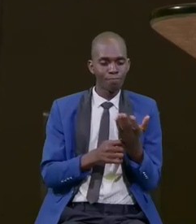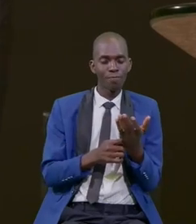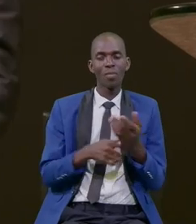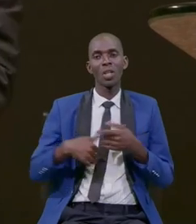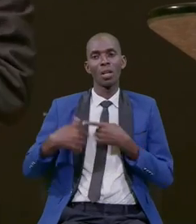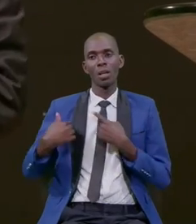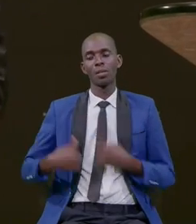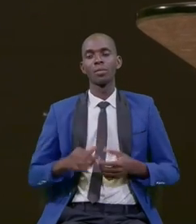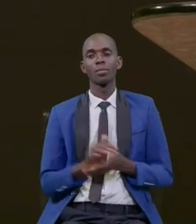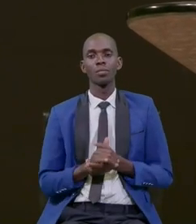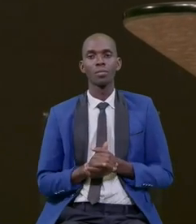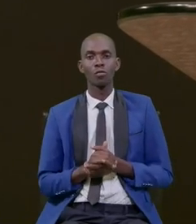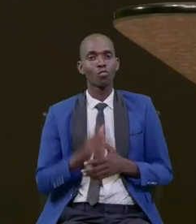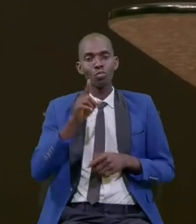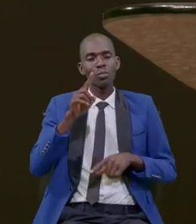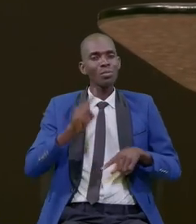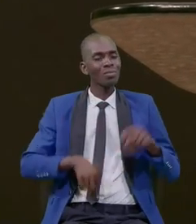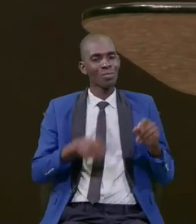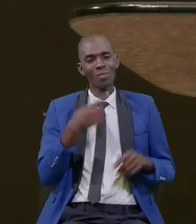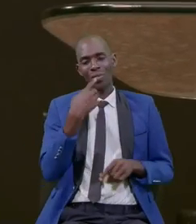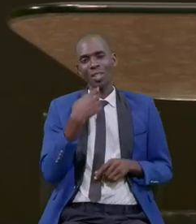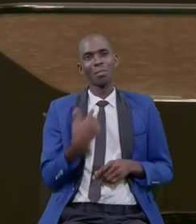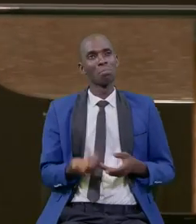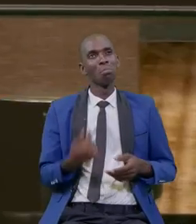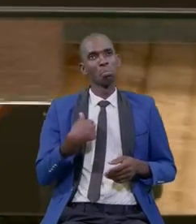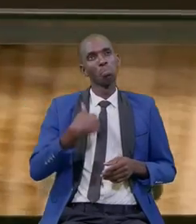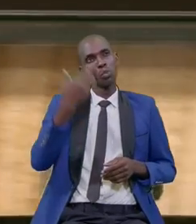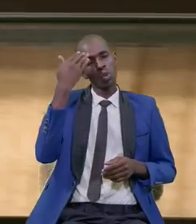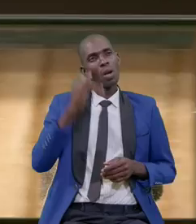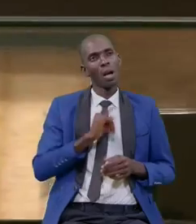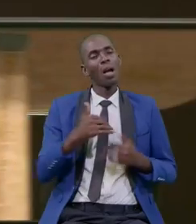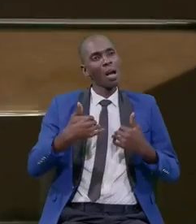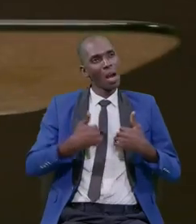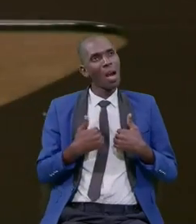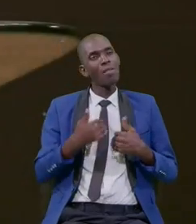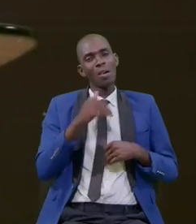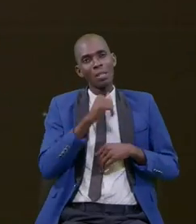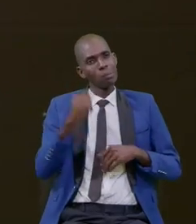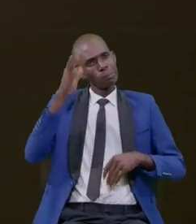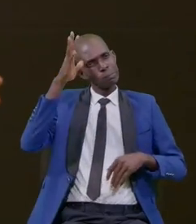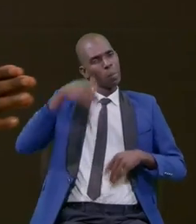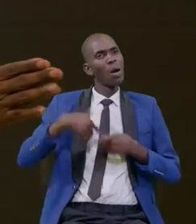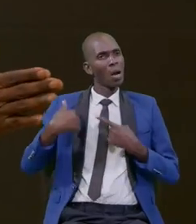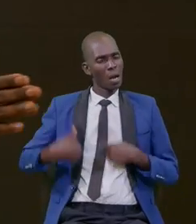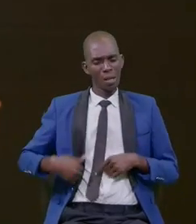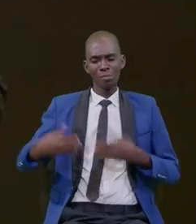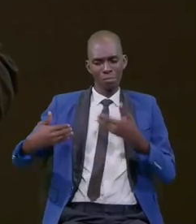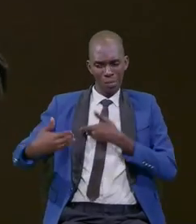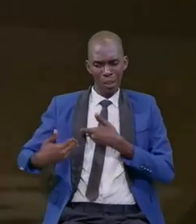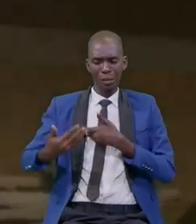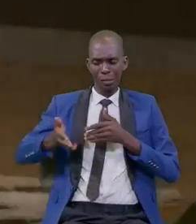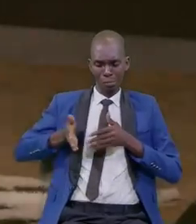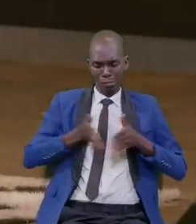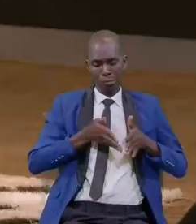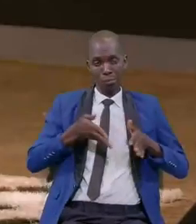un cœur de la chair. Tu veux pas dire que oui, je sais que j'ai le cœur. Dieu, j'ai aussi le cœur de chair.